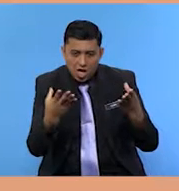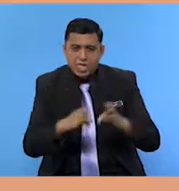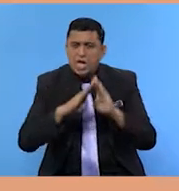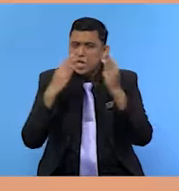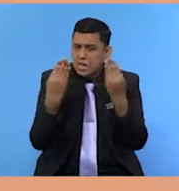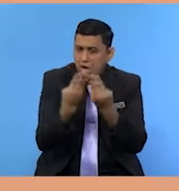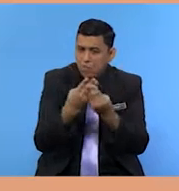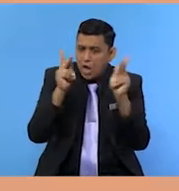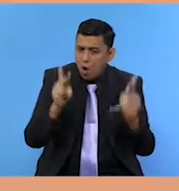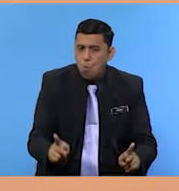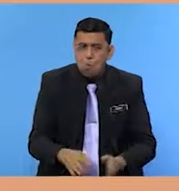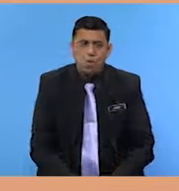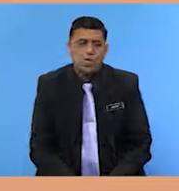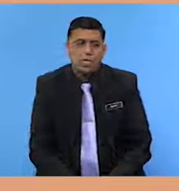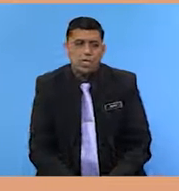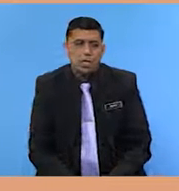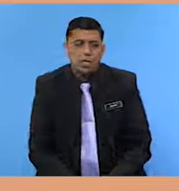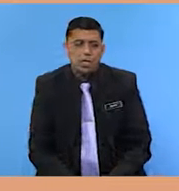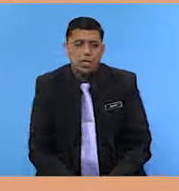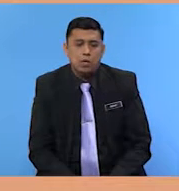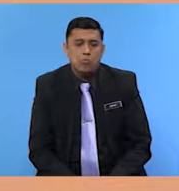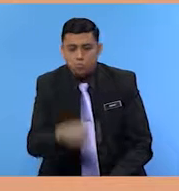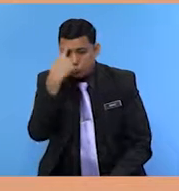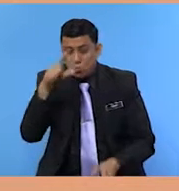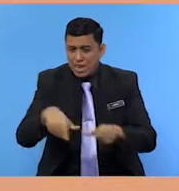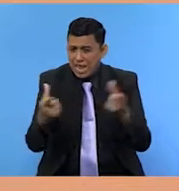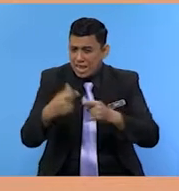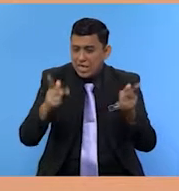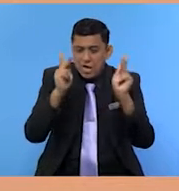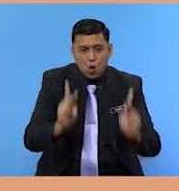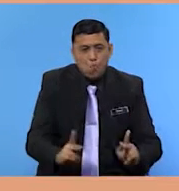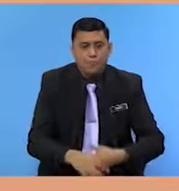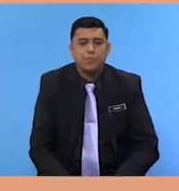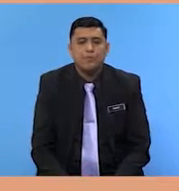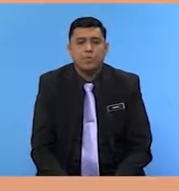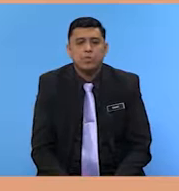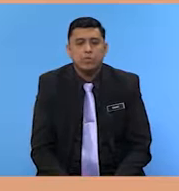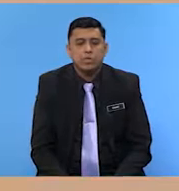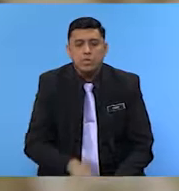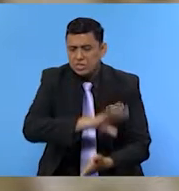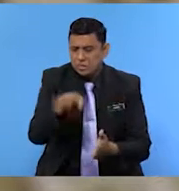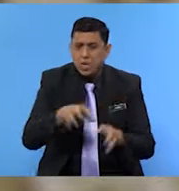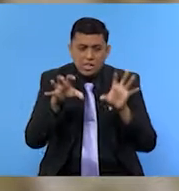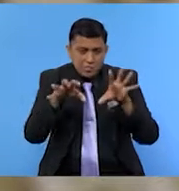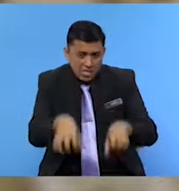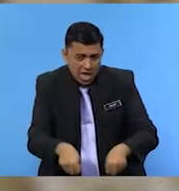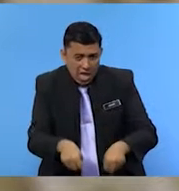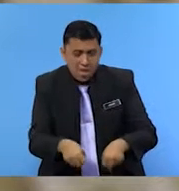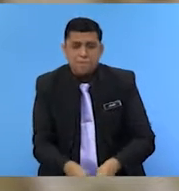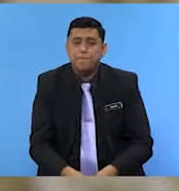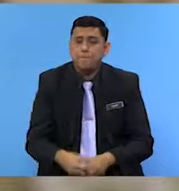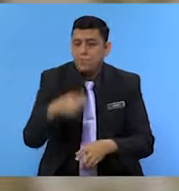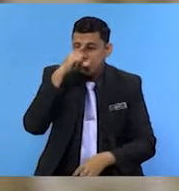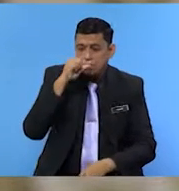menjurus kepada jurang perbezaan antara kaum. Okey, seperti yang kita ketahui, semasa penjajahan British,